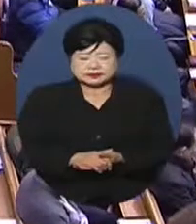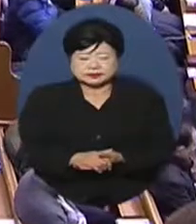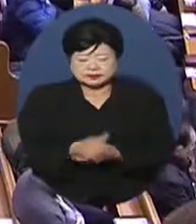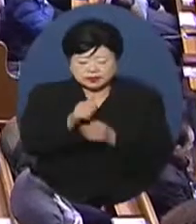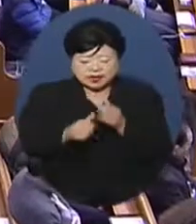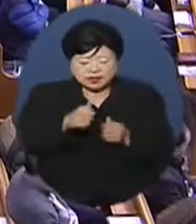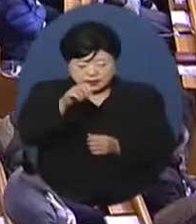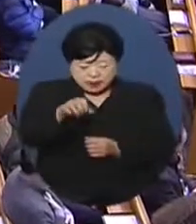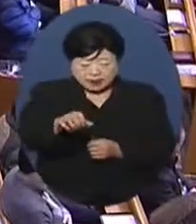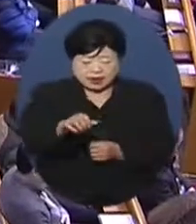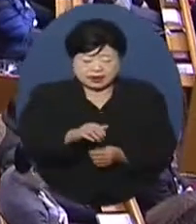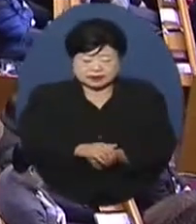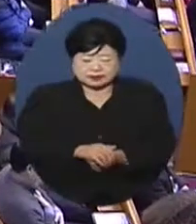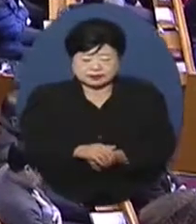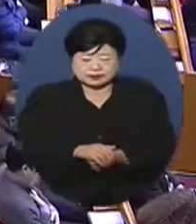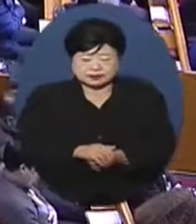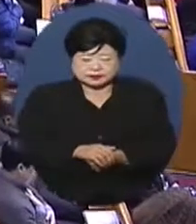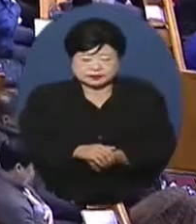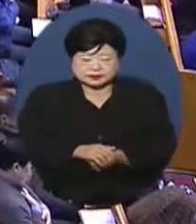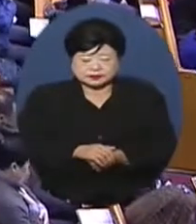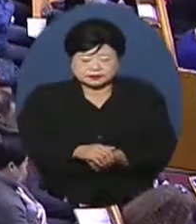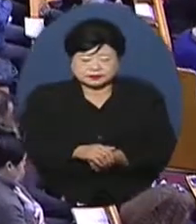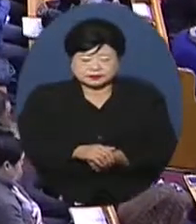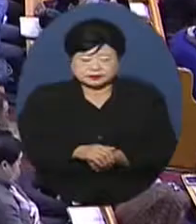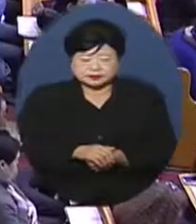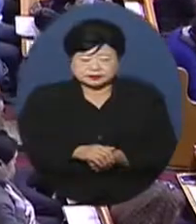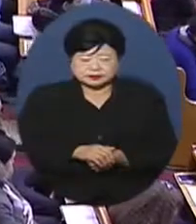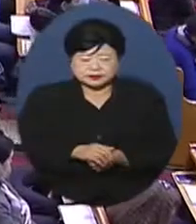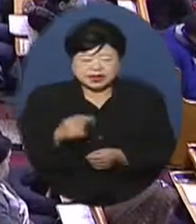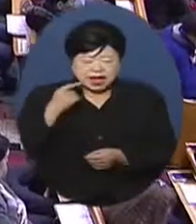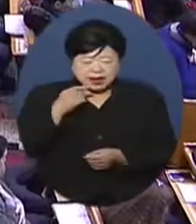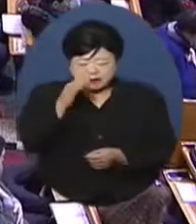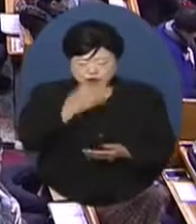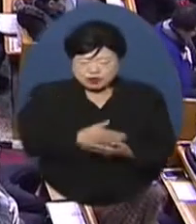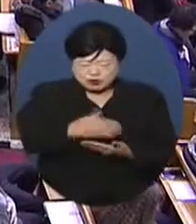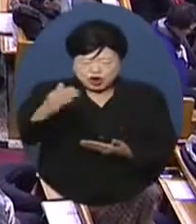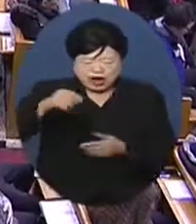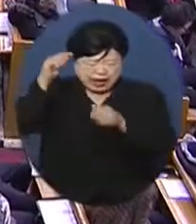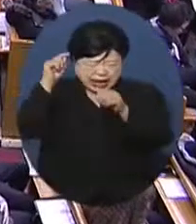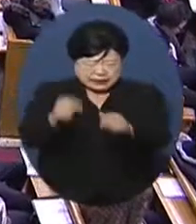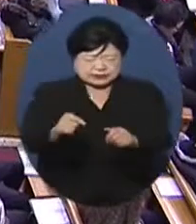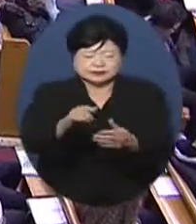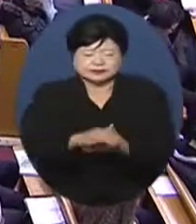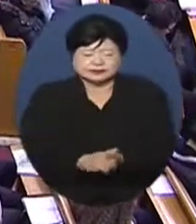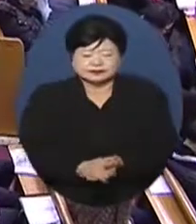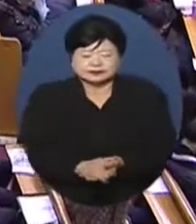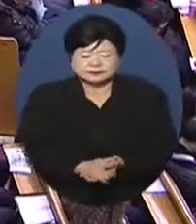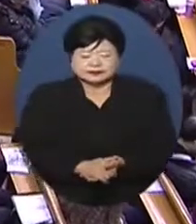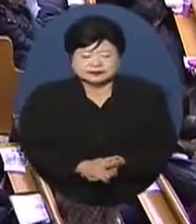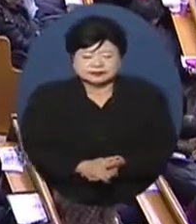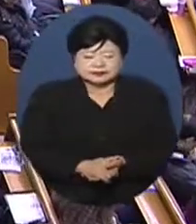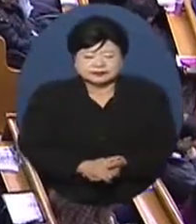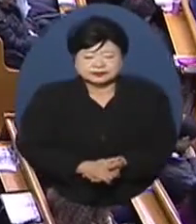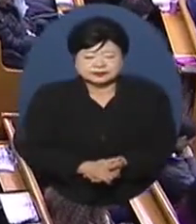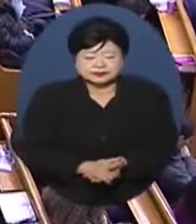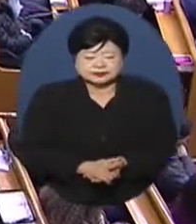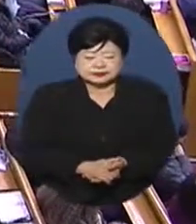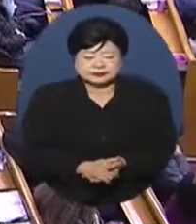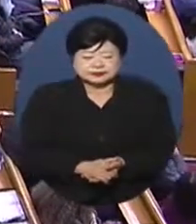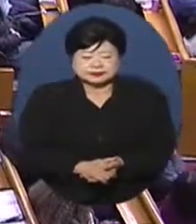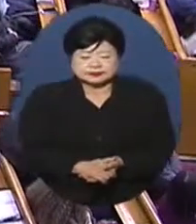하나님 앞에서 말 같이 설명해 주십니다 하나님 아